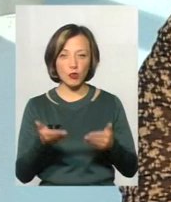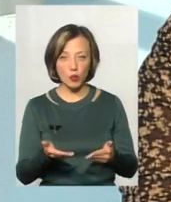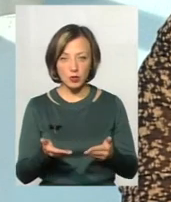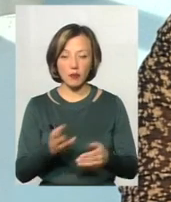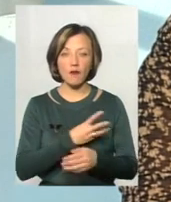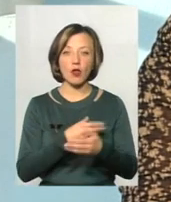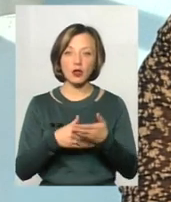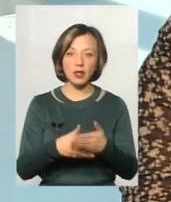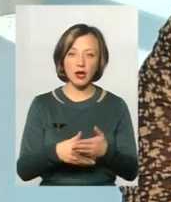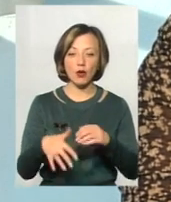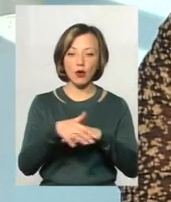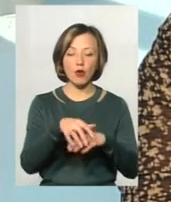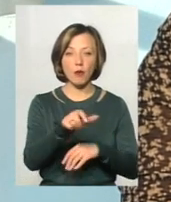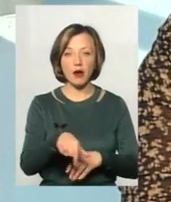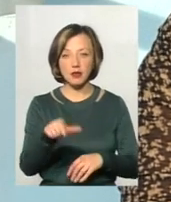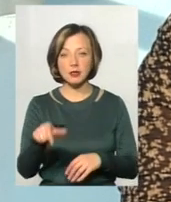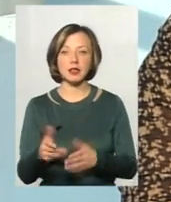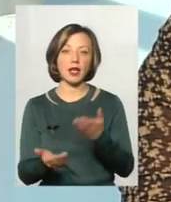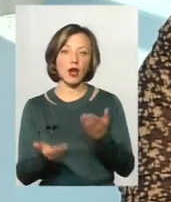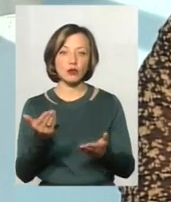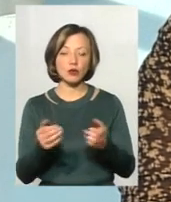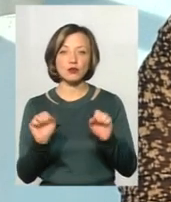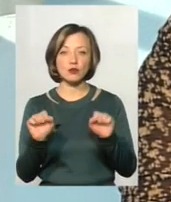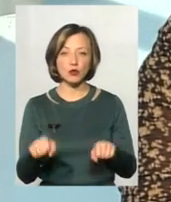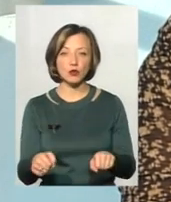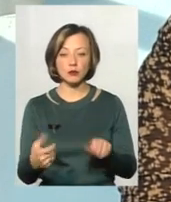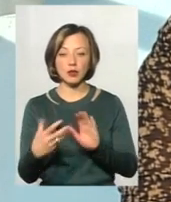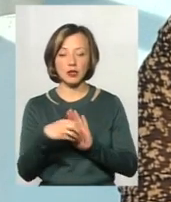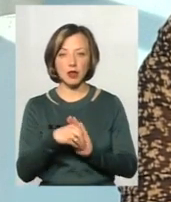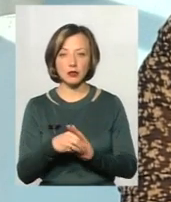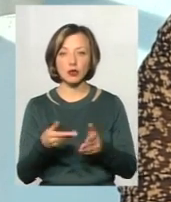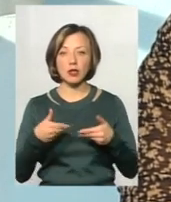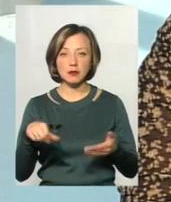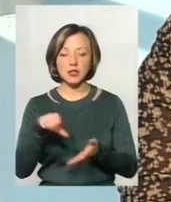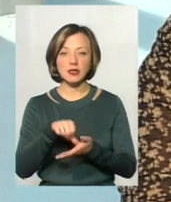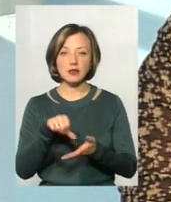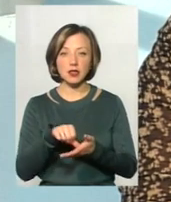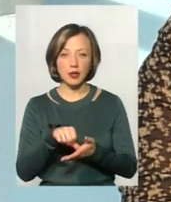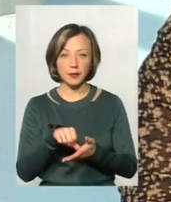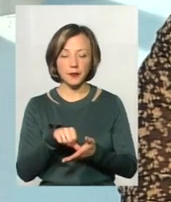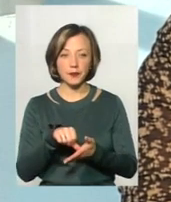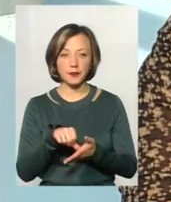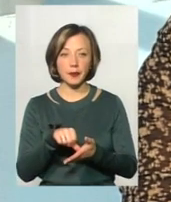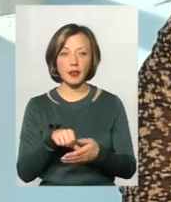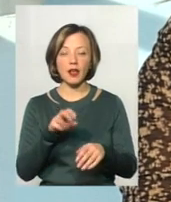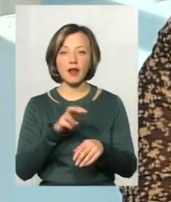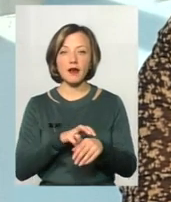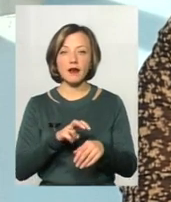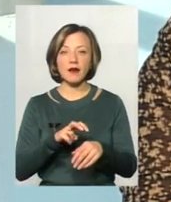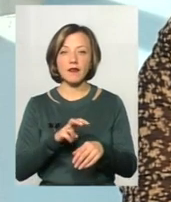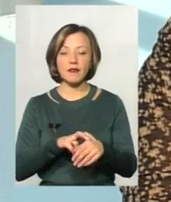запросимо волонтерів, громадськість. Якщо зможуть до нас приєднатися представники ветеринарної